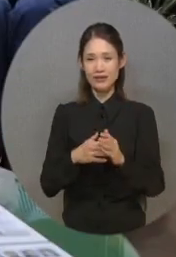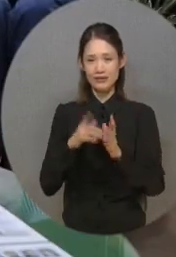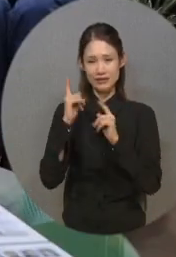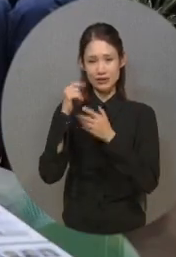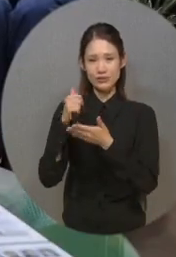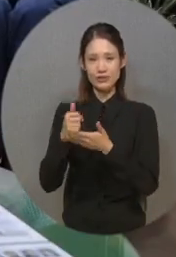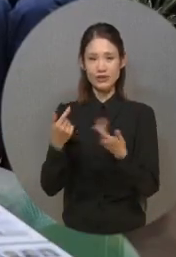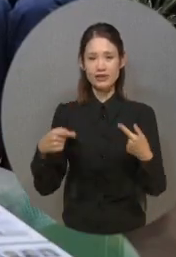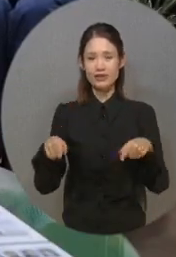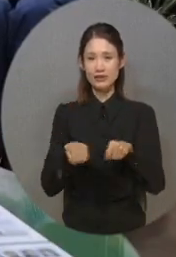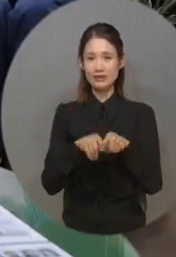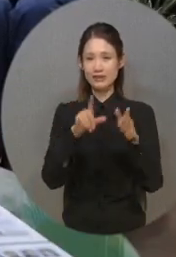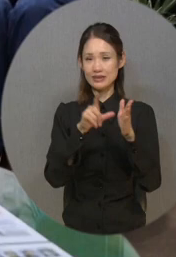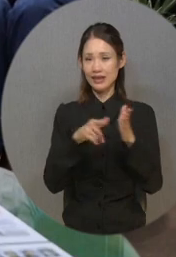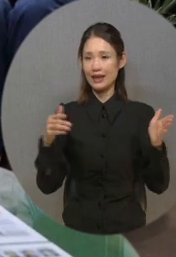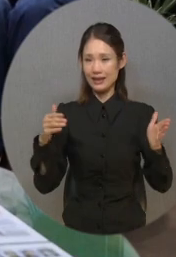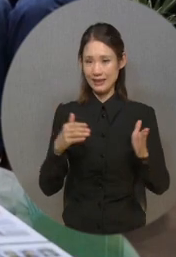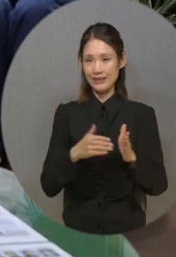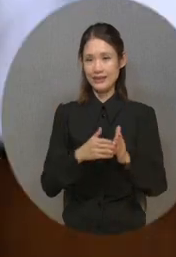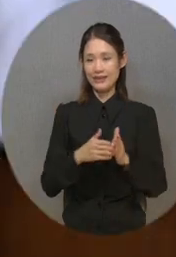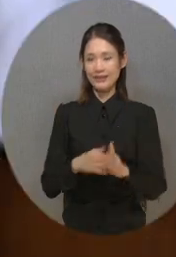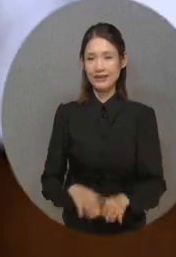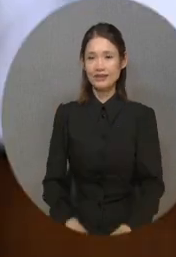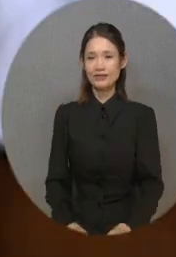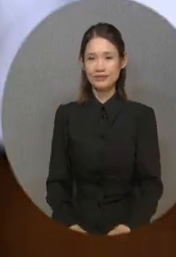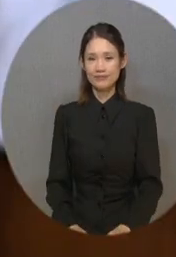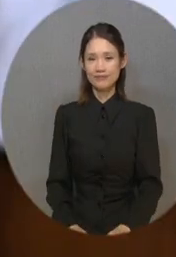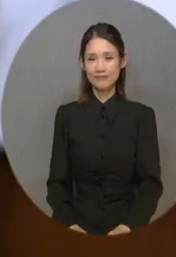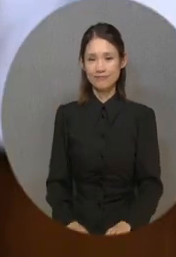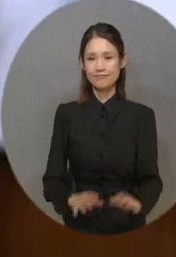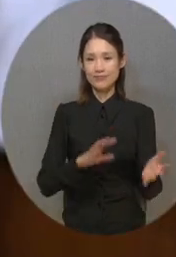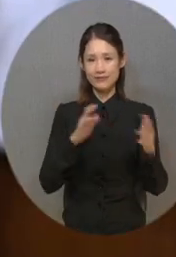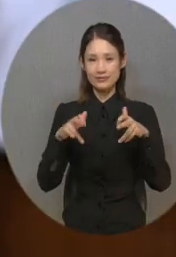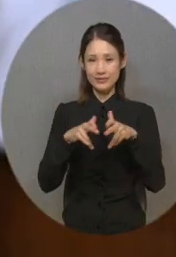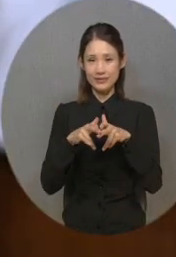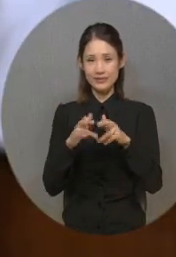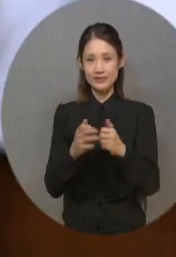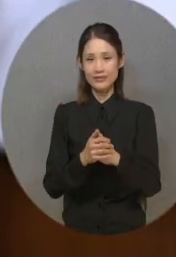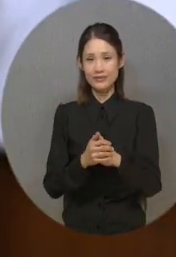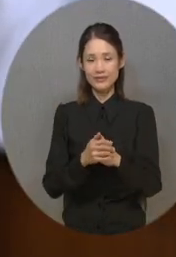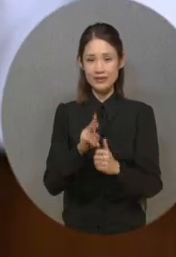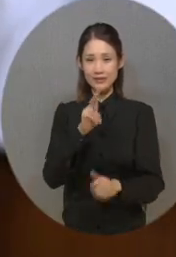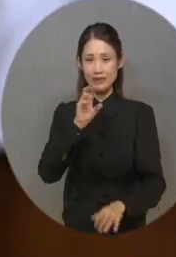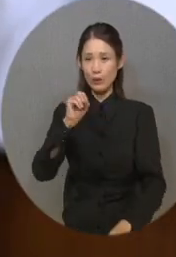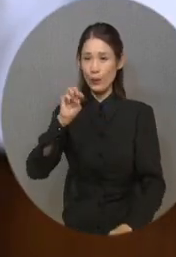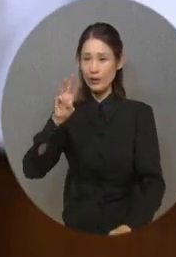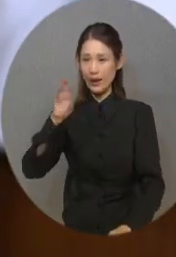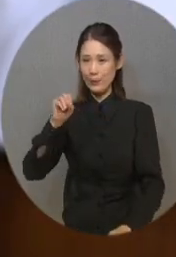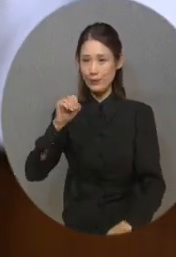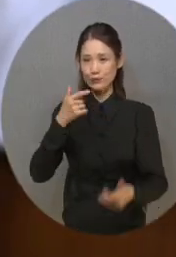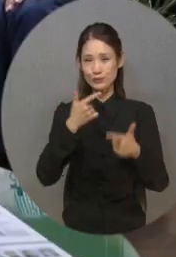부시장님과 함께한 시간은 네. 마치도록 하겠습니다. 네네네. 부산 세계장애인대회와 2030 부산